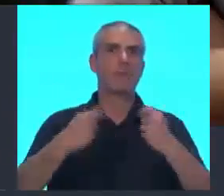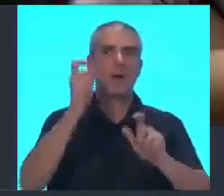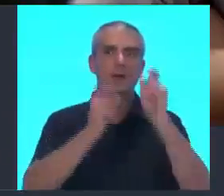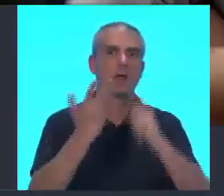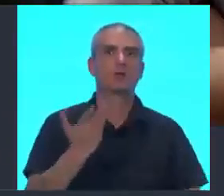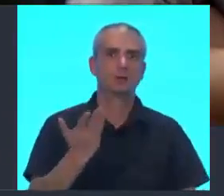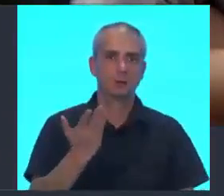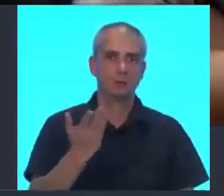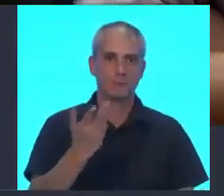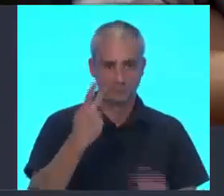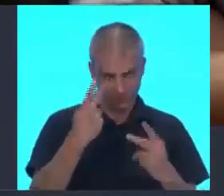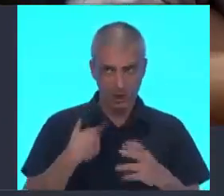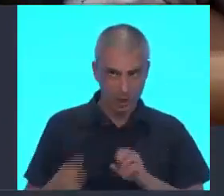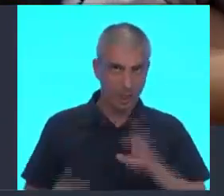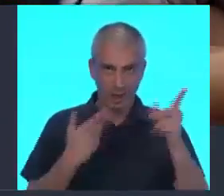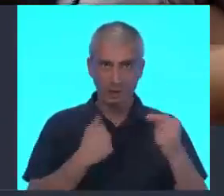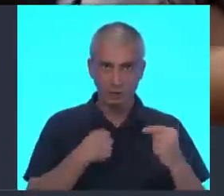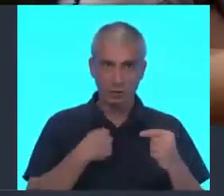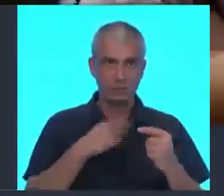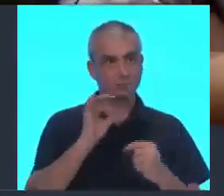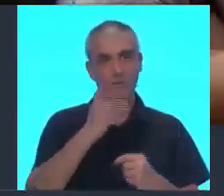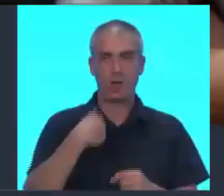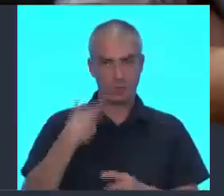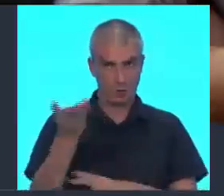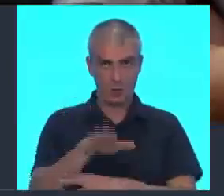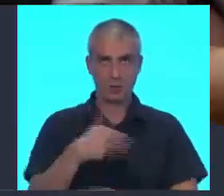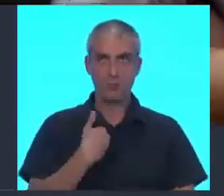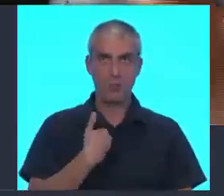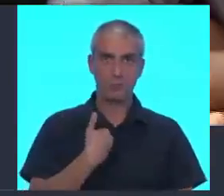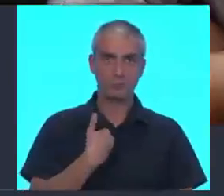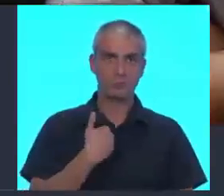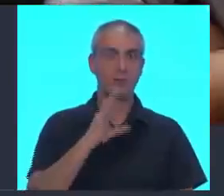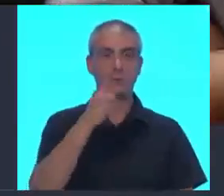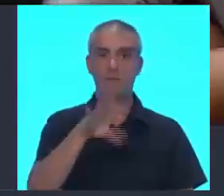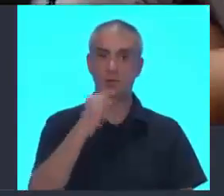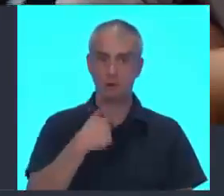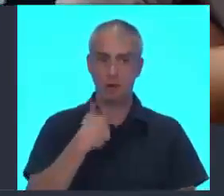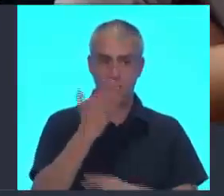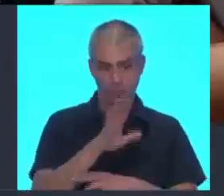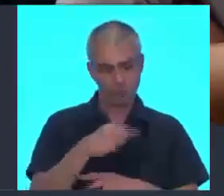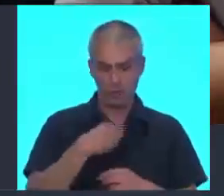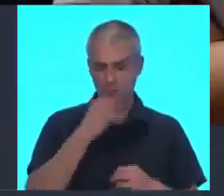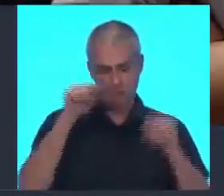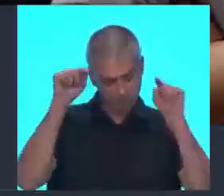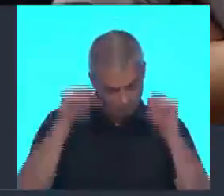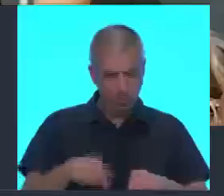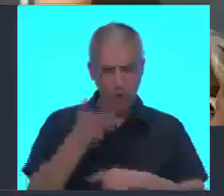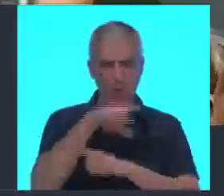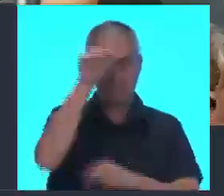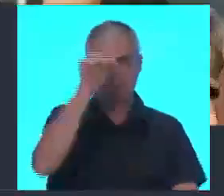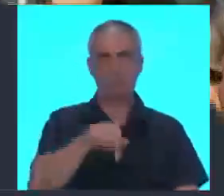האנשים. כדאי לגרש אותנו, כדאי בשביל שאנחנו נמות. אז אם הבחירה שלכם זה לעמוד, אז אנחנו נעמוד